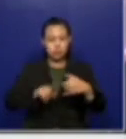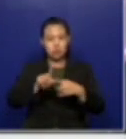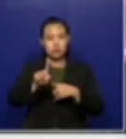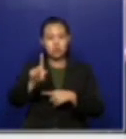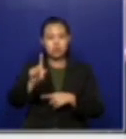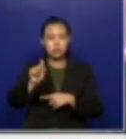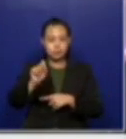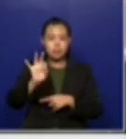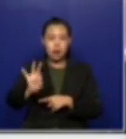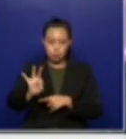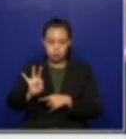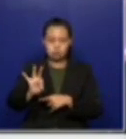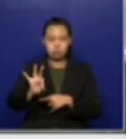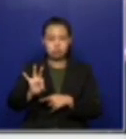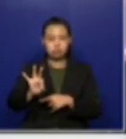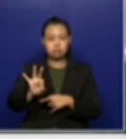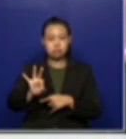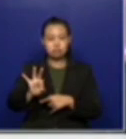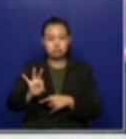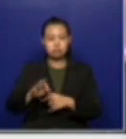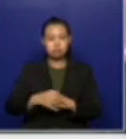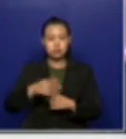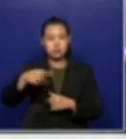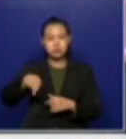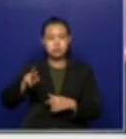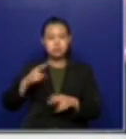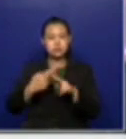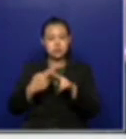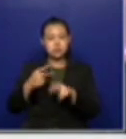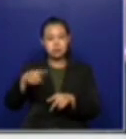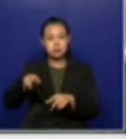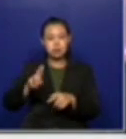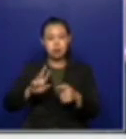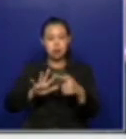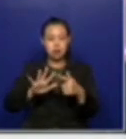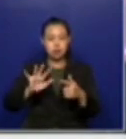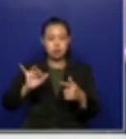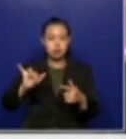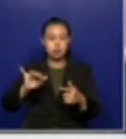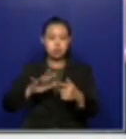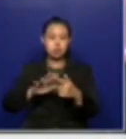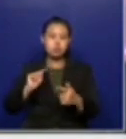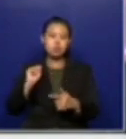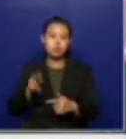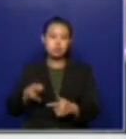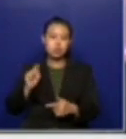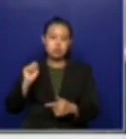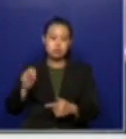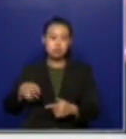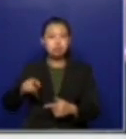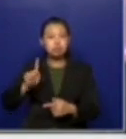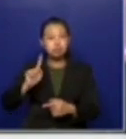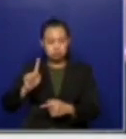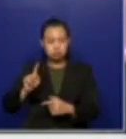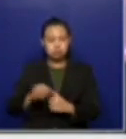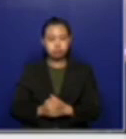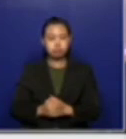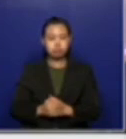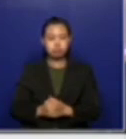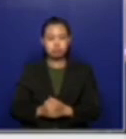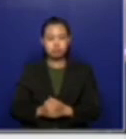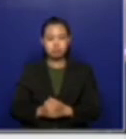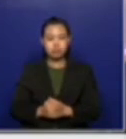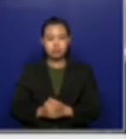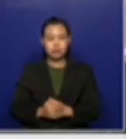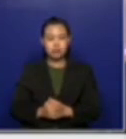คือท่านพลเอกประยุทธ์จันทร์โอชาก็สภาแห่งนี้ก็ไม่เคยมีปรากฏว่าส.ส.พรร